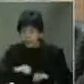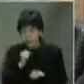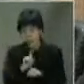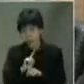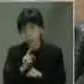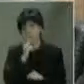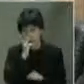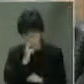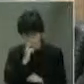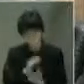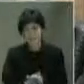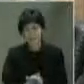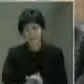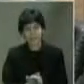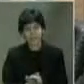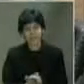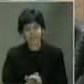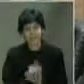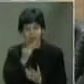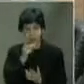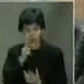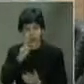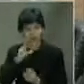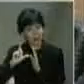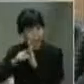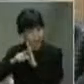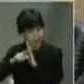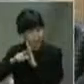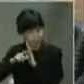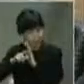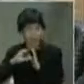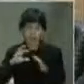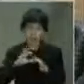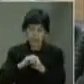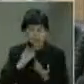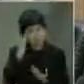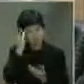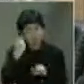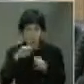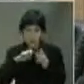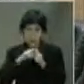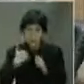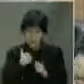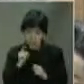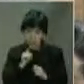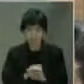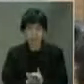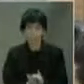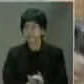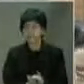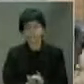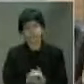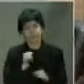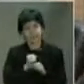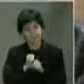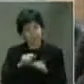ท่านประธานครับเลขาธิการคณะรัฐมนตรีไปเบิกความท่ามกลางความไม่มั่นใจ 1. ไม่มีเอกส